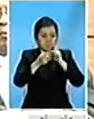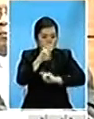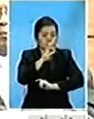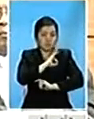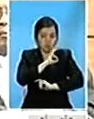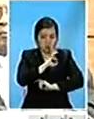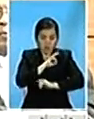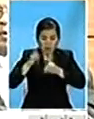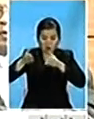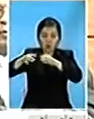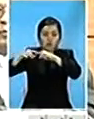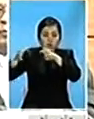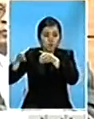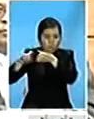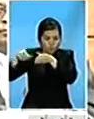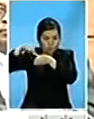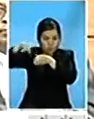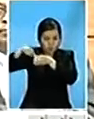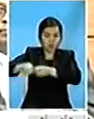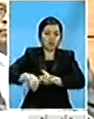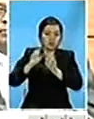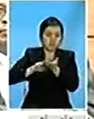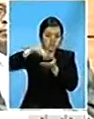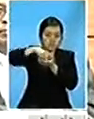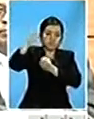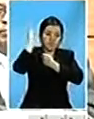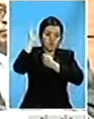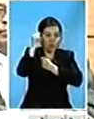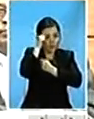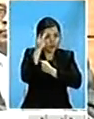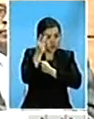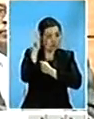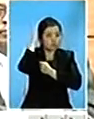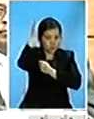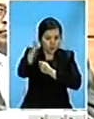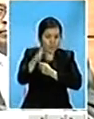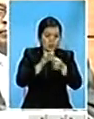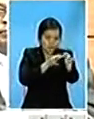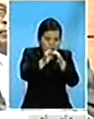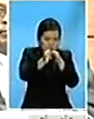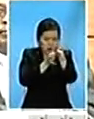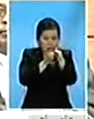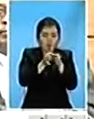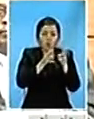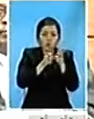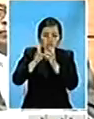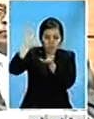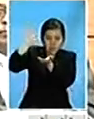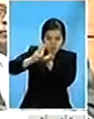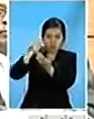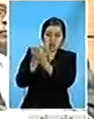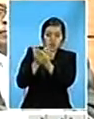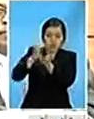ของพรรคฝ่ายค้านก็จะอภิปรายในช่วง 2-3 วันข้างหน้าเพื่อที่จะชี้ให้เห็นว่าการใช้เงินต